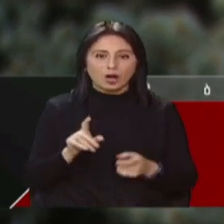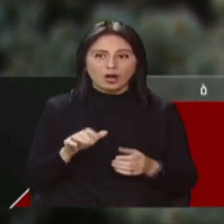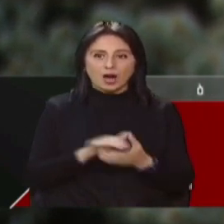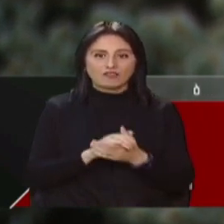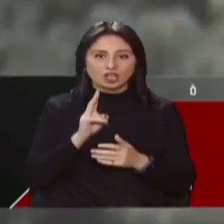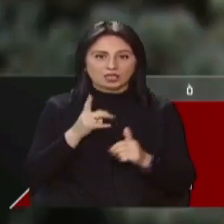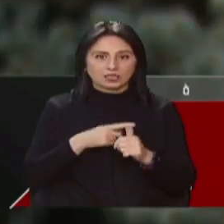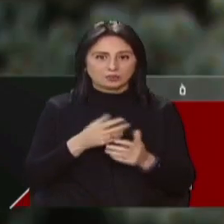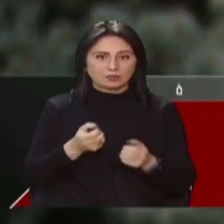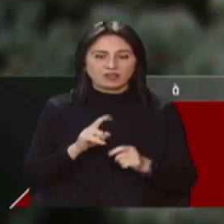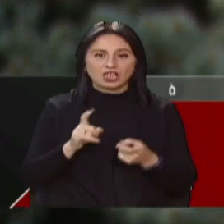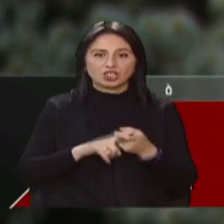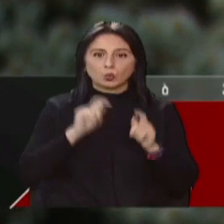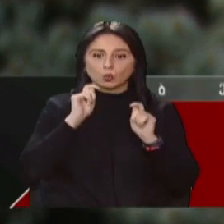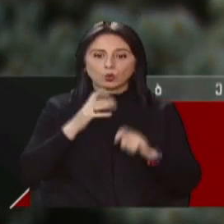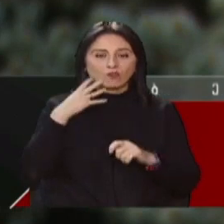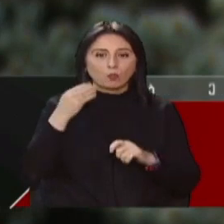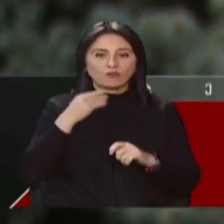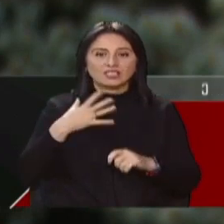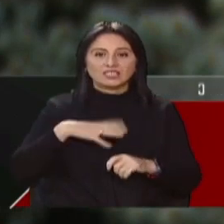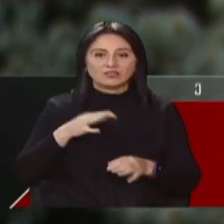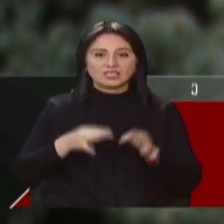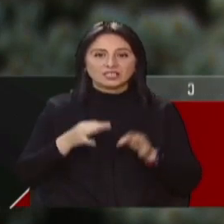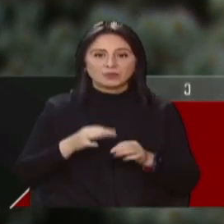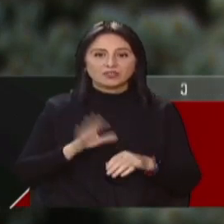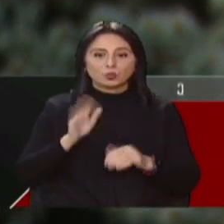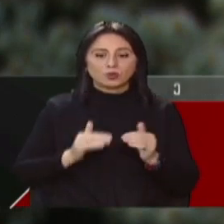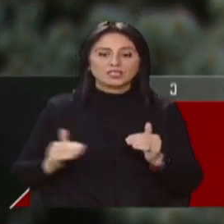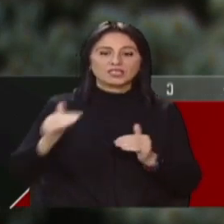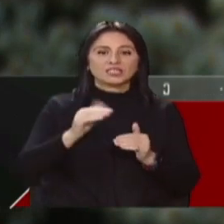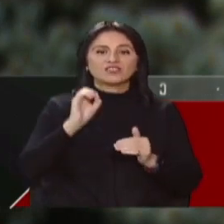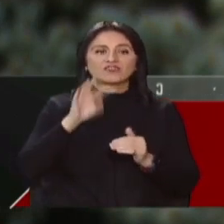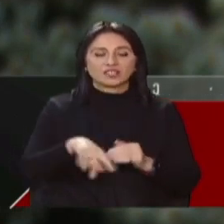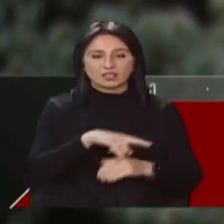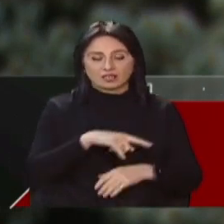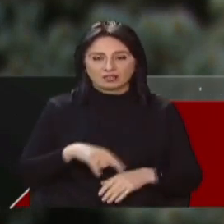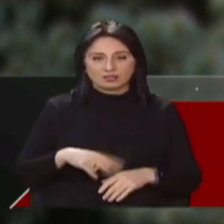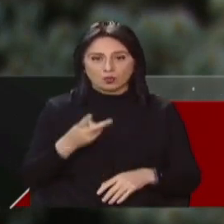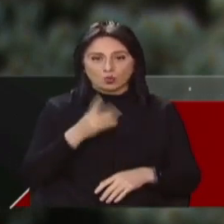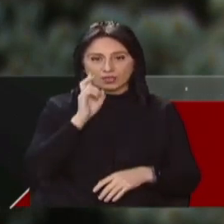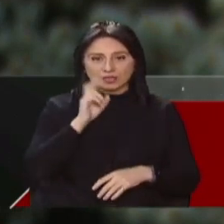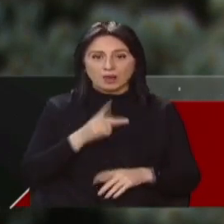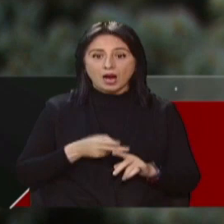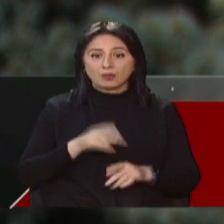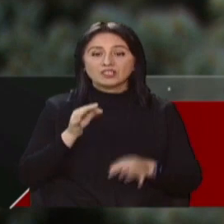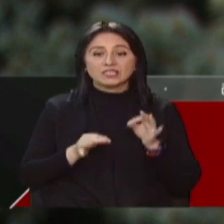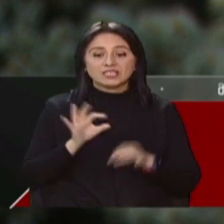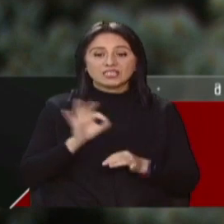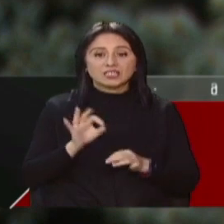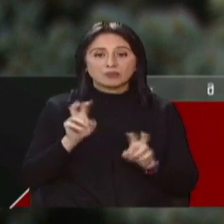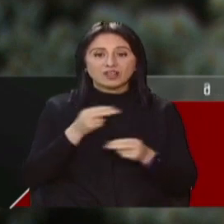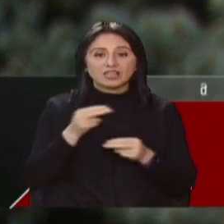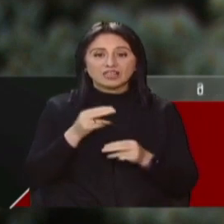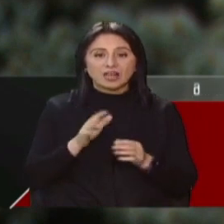ევროკავშირში კანდიდატის სტატუსს მიიღე. რაც შეეხება უკრაინას და მოლდოვას, საქართველოს სასამართლო გაცილებით წინ არის მათთან მიმართებაში. ამიტომ ეხლა სასამართლოს